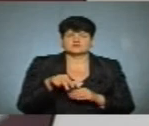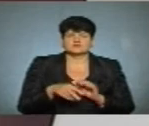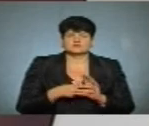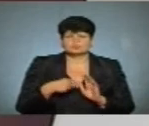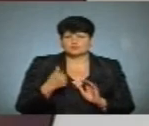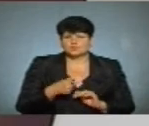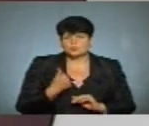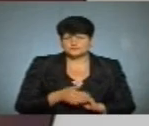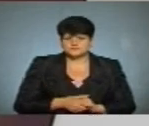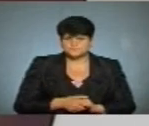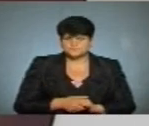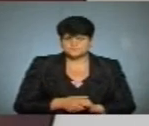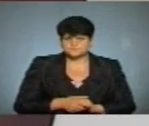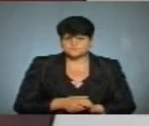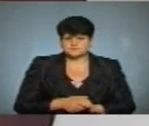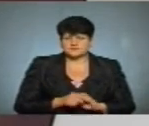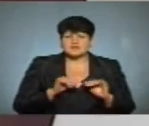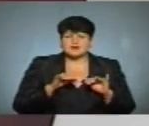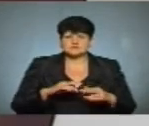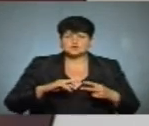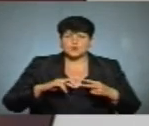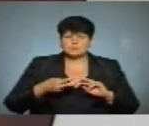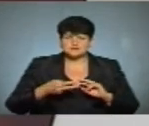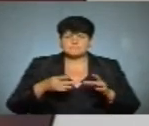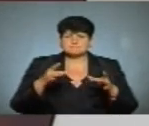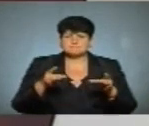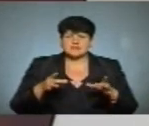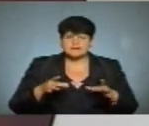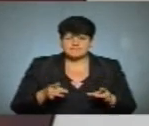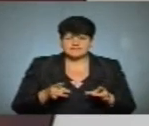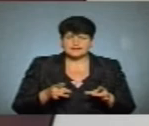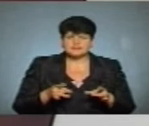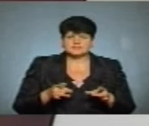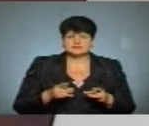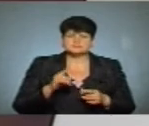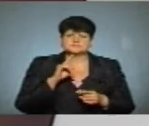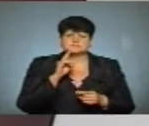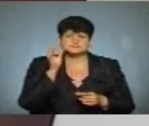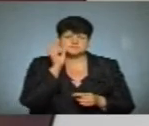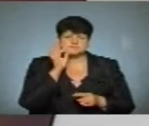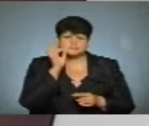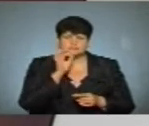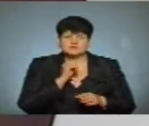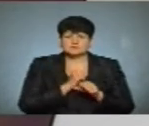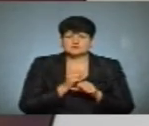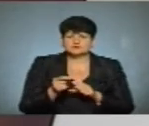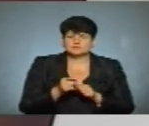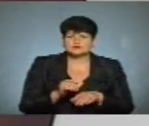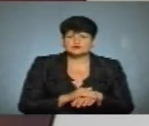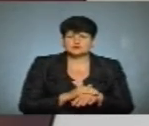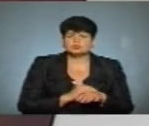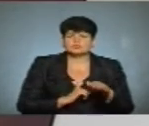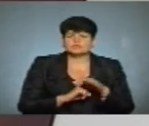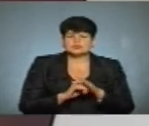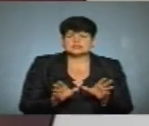Похиляк. Акцію «Обміняй поліетиленові пакети з пакетиками на смаколик» провели у Тернополі представники благодійного